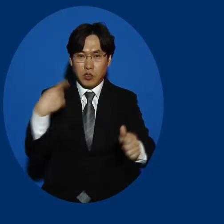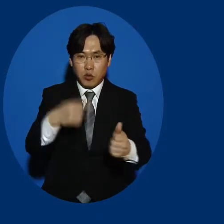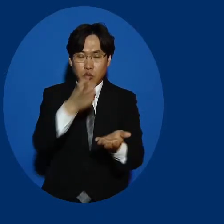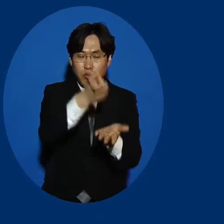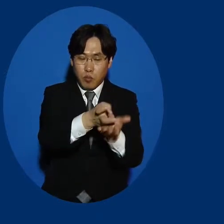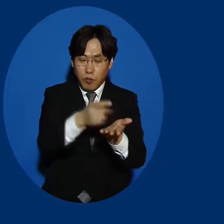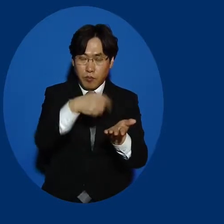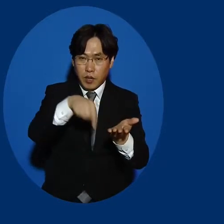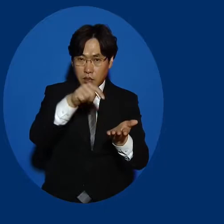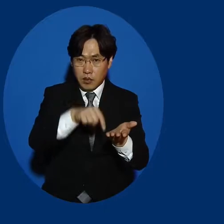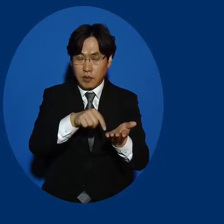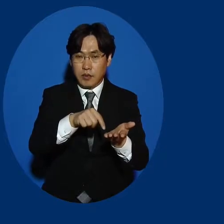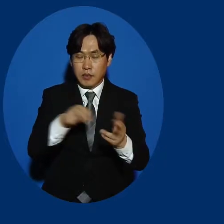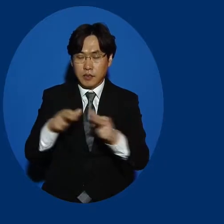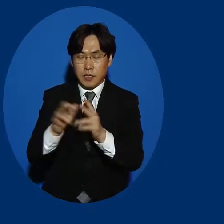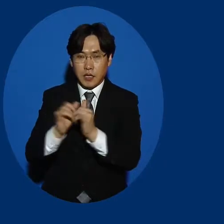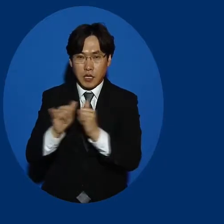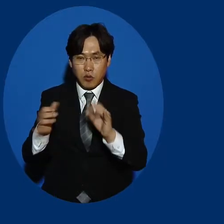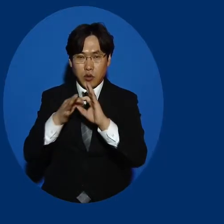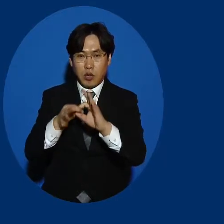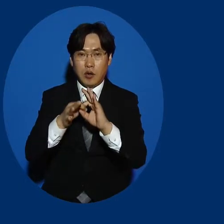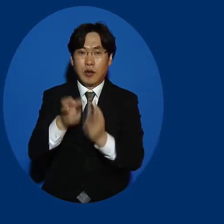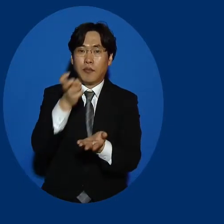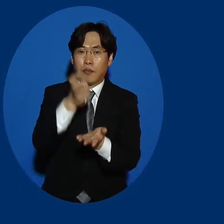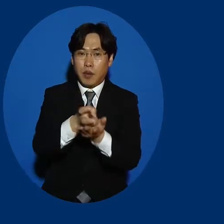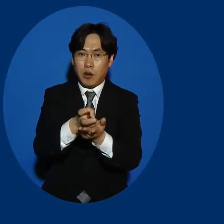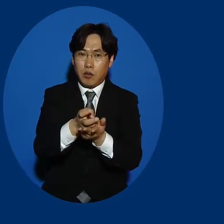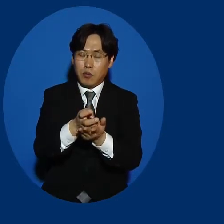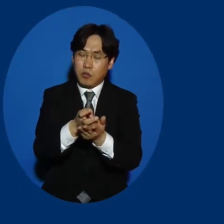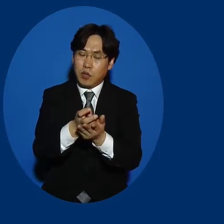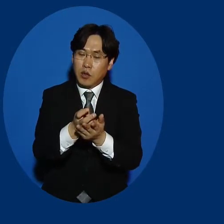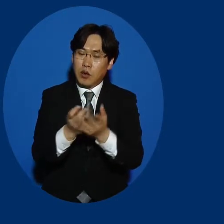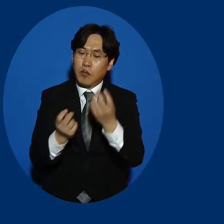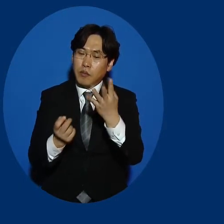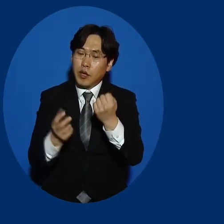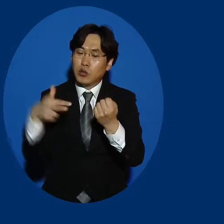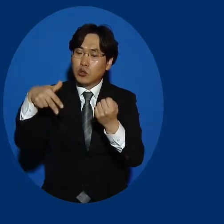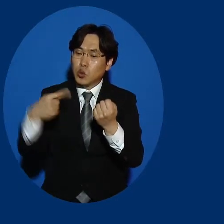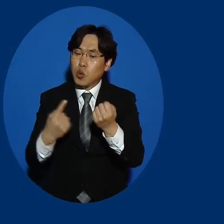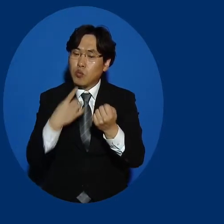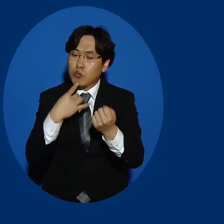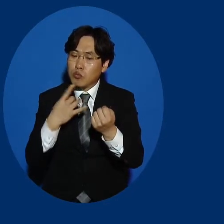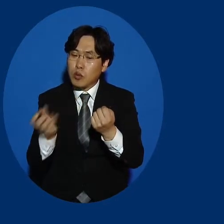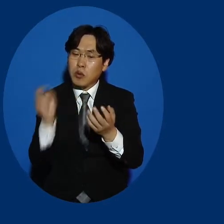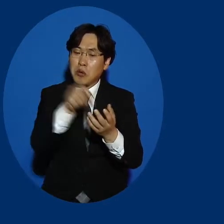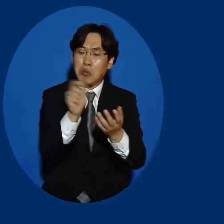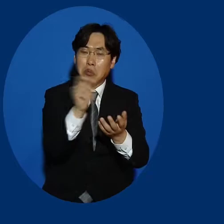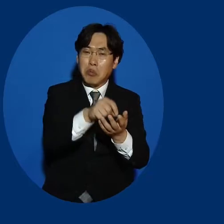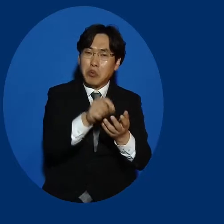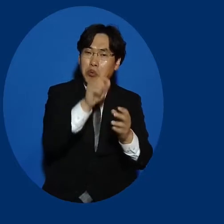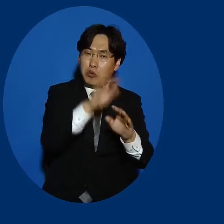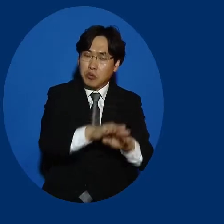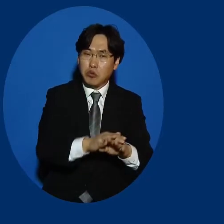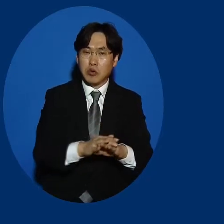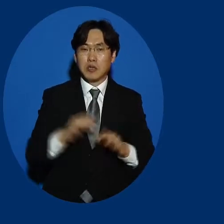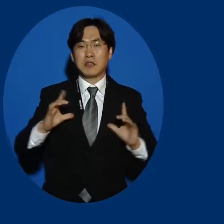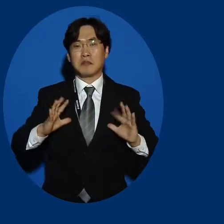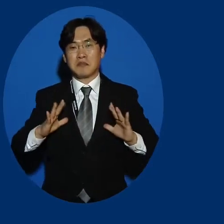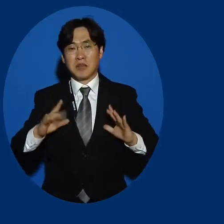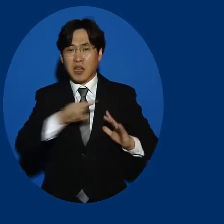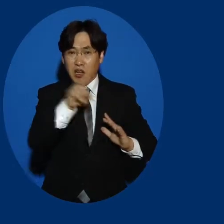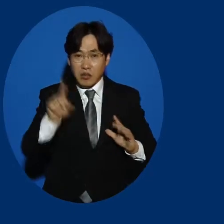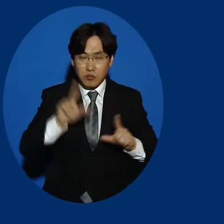평생교육법 안에 장애인 관련 법안 몇 줄을 집어넣고 생색내는 것은 장애인